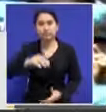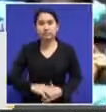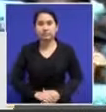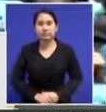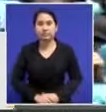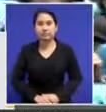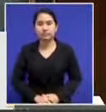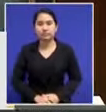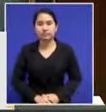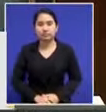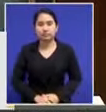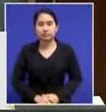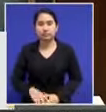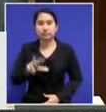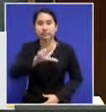องกิจ